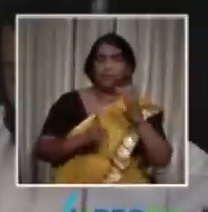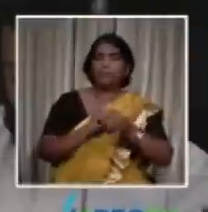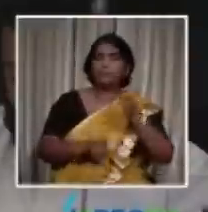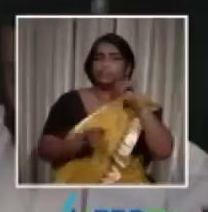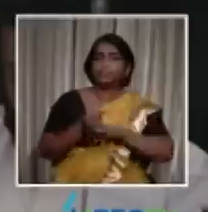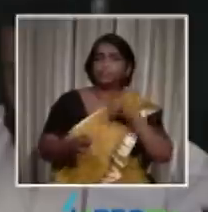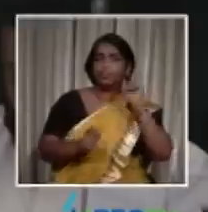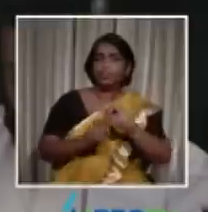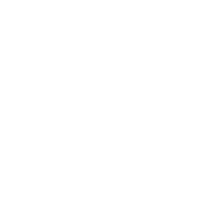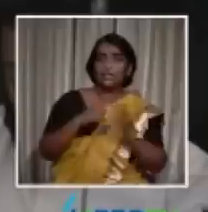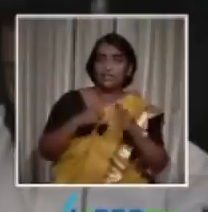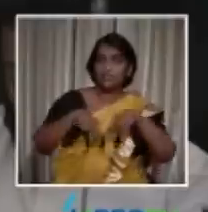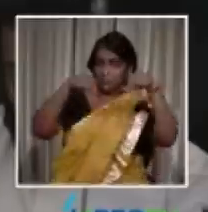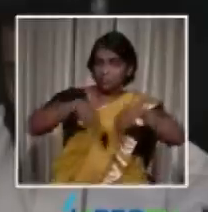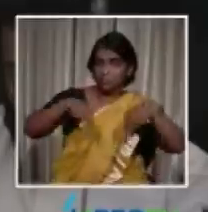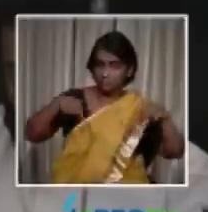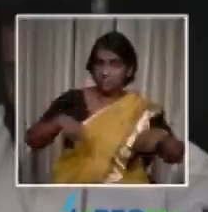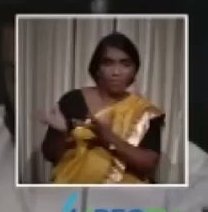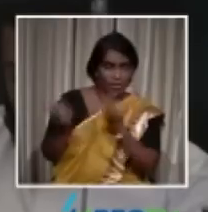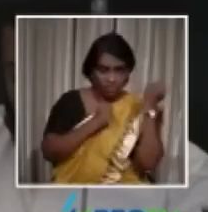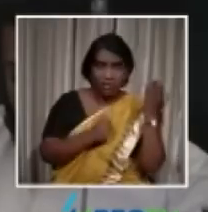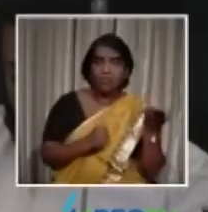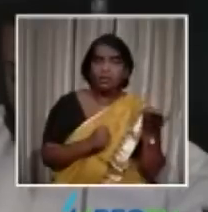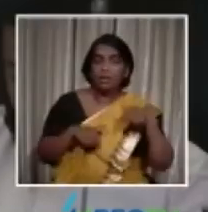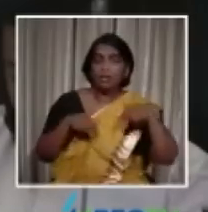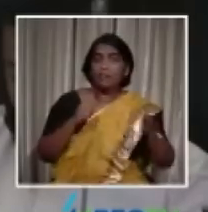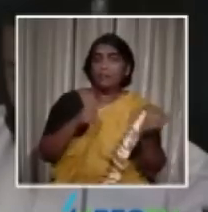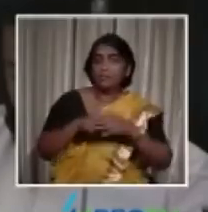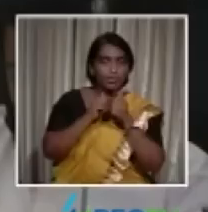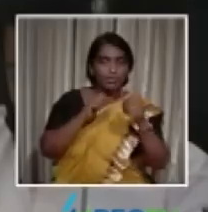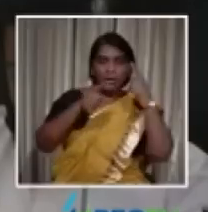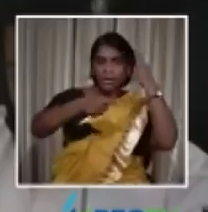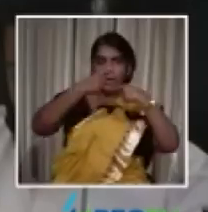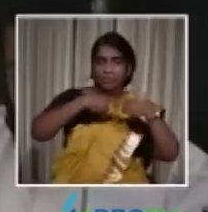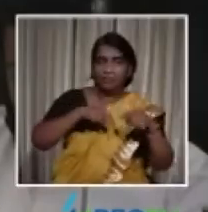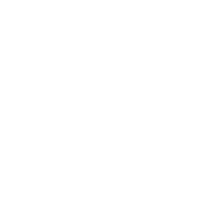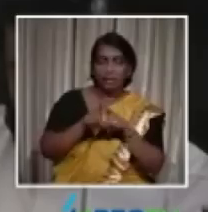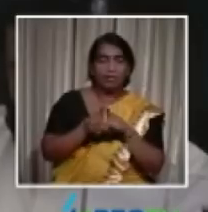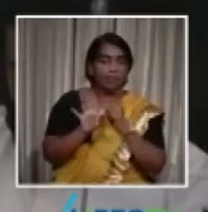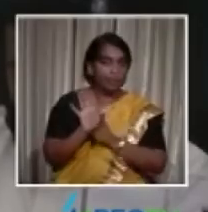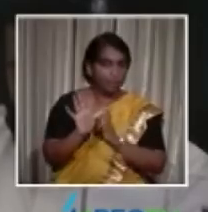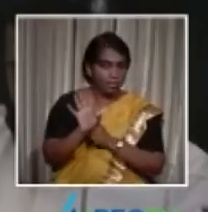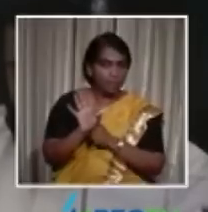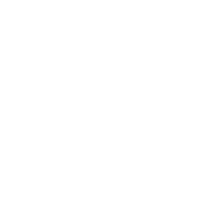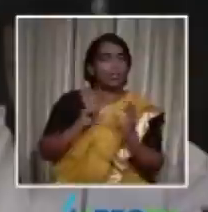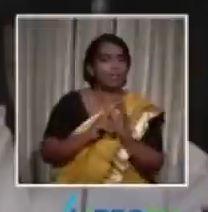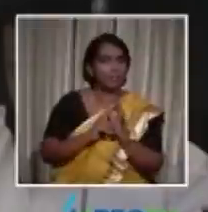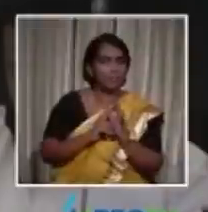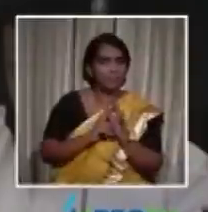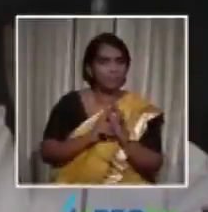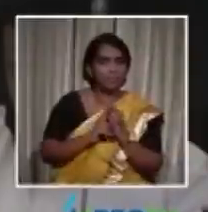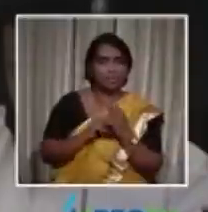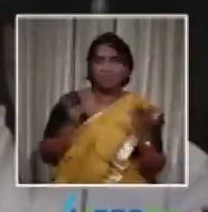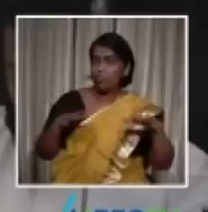ලේකම් කාර්යාලයේ තියෙන යකඩ වැටද අන්තිමට චූදිතය වෙලා තියෙන්නේ. තාම යකඩ වැටේ යකඩ ටික හොයන. දැන් කියනවා හැම වෙලේම රනිල් රාජපක්ෂ ආණ්ඩු.